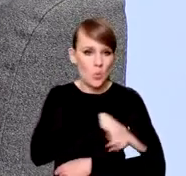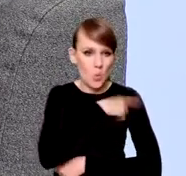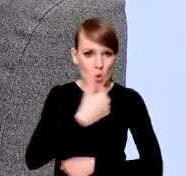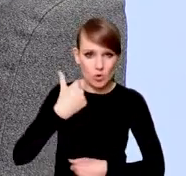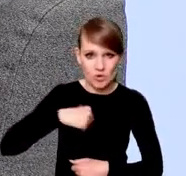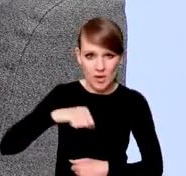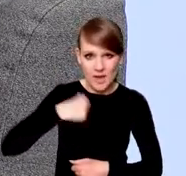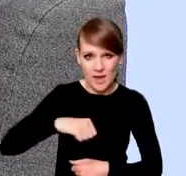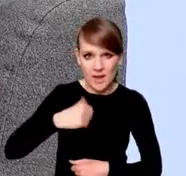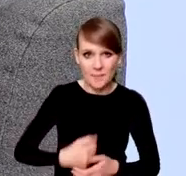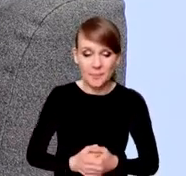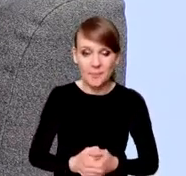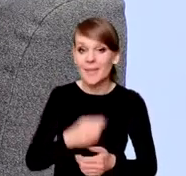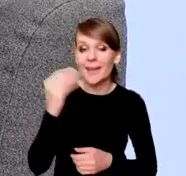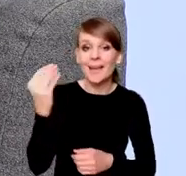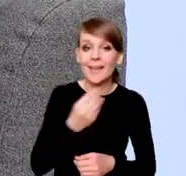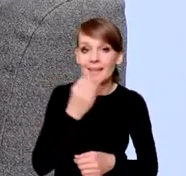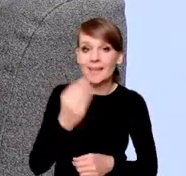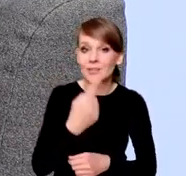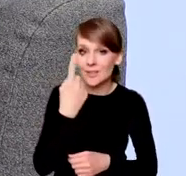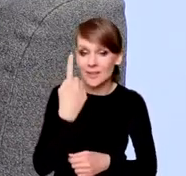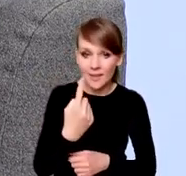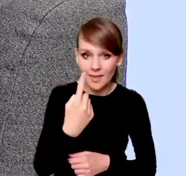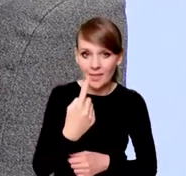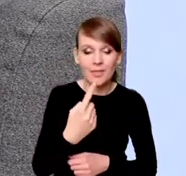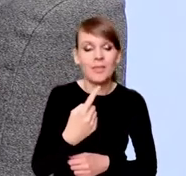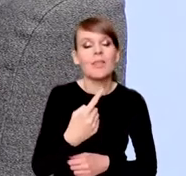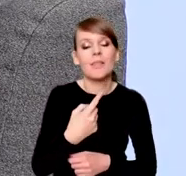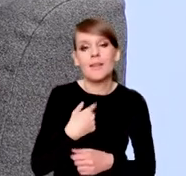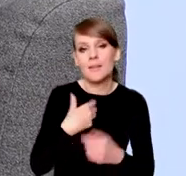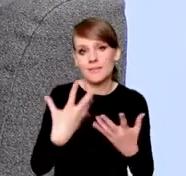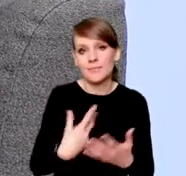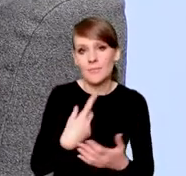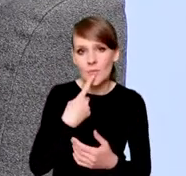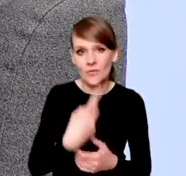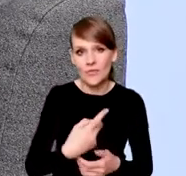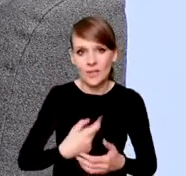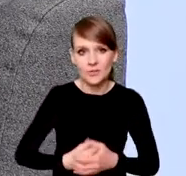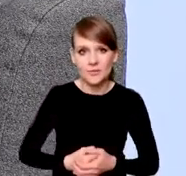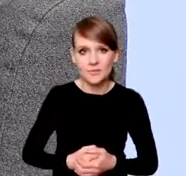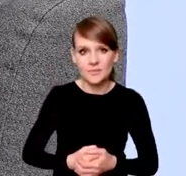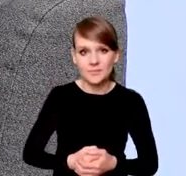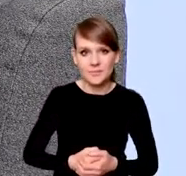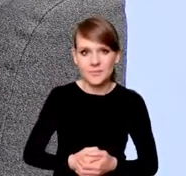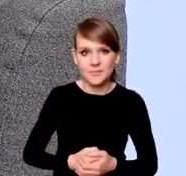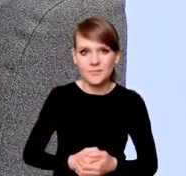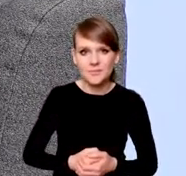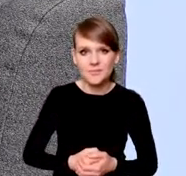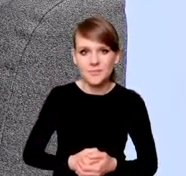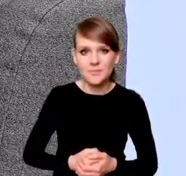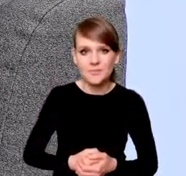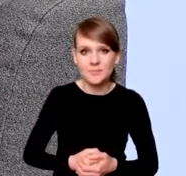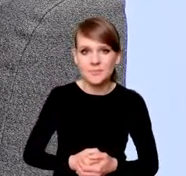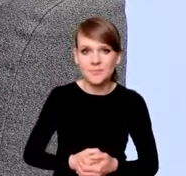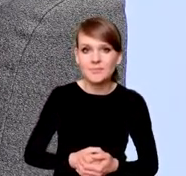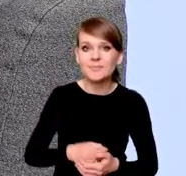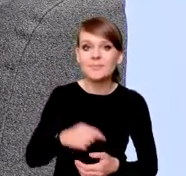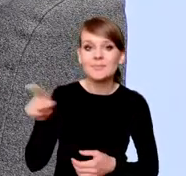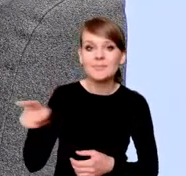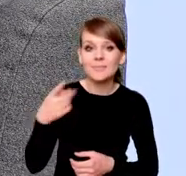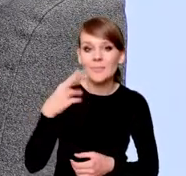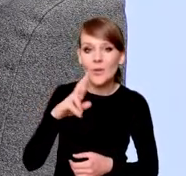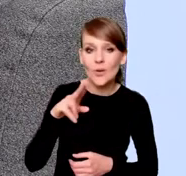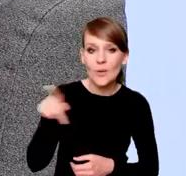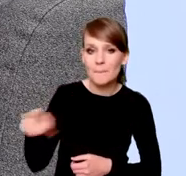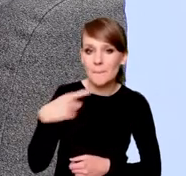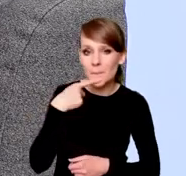uwaga, pozwolę sobie na pewien komentarz do tego, co powiedział doktorant, bo bardzo